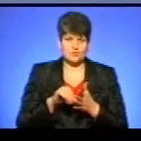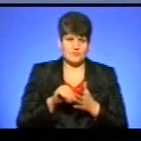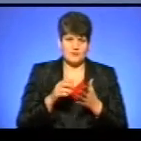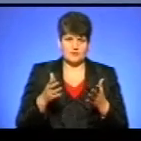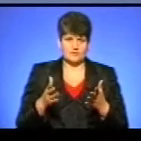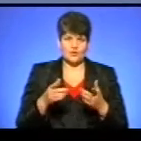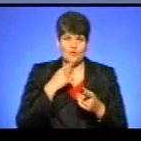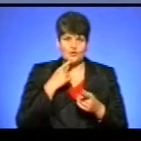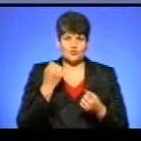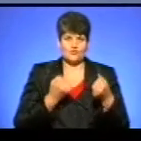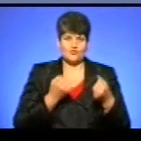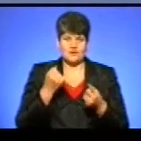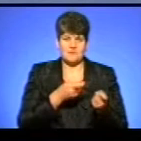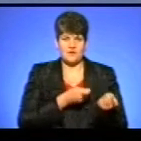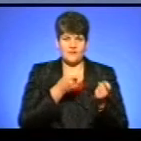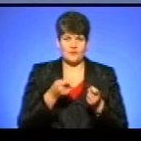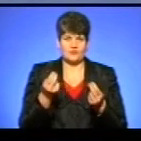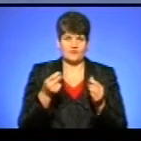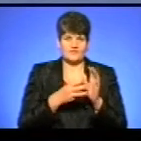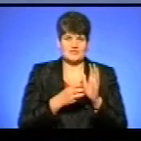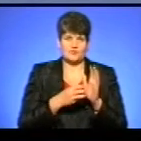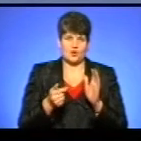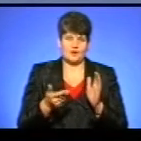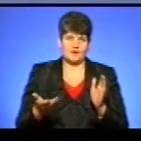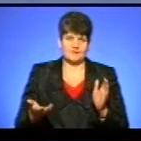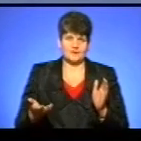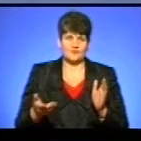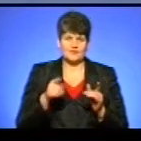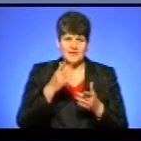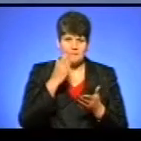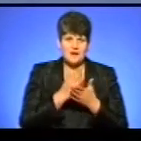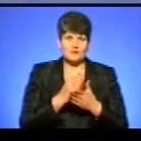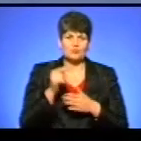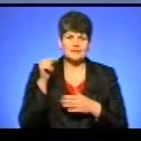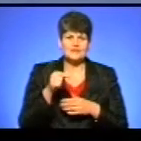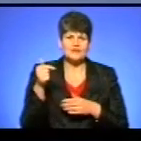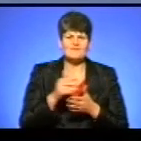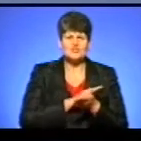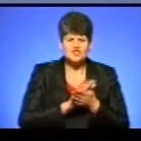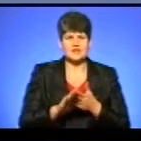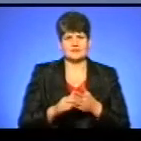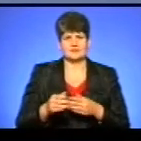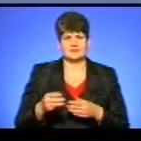І кажуть, що їм водії привозять гроші по 800 гривень. Вони мають по 1000 гривень кожен день чистого.